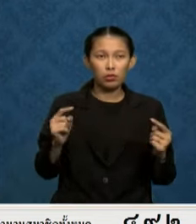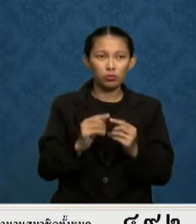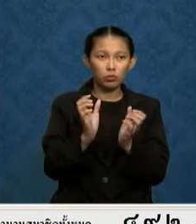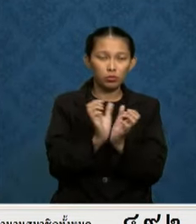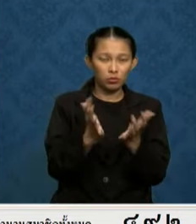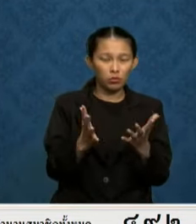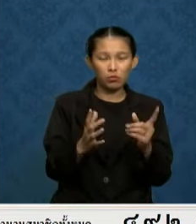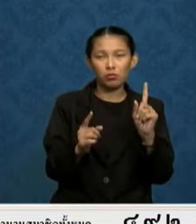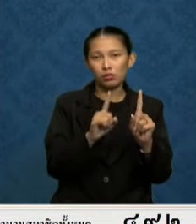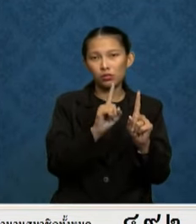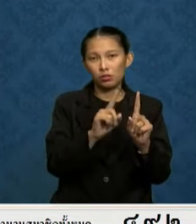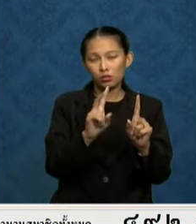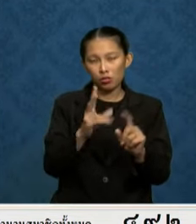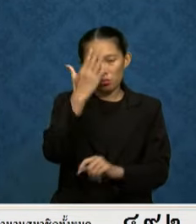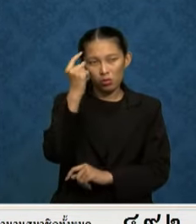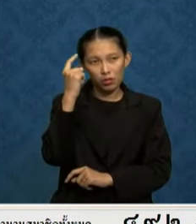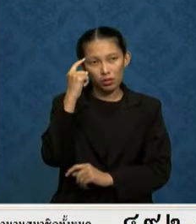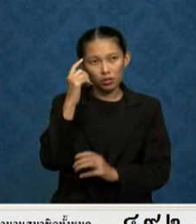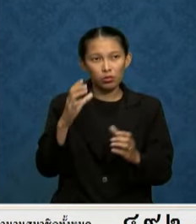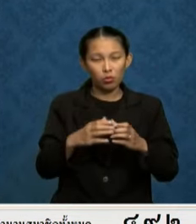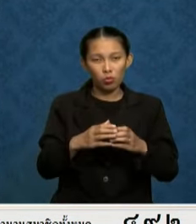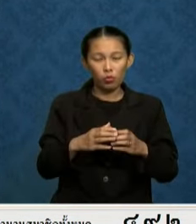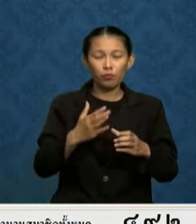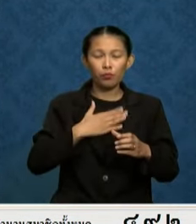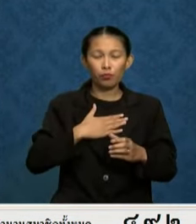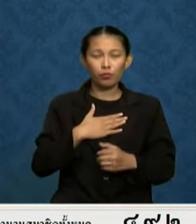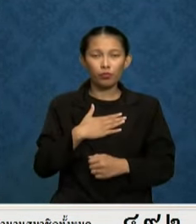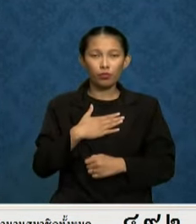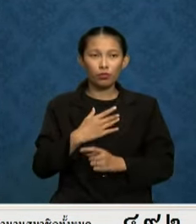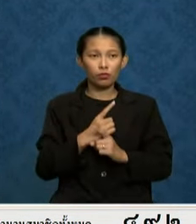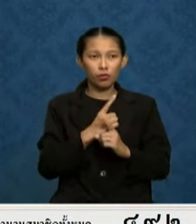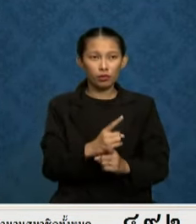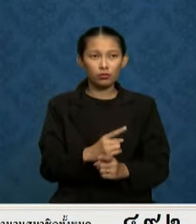112 เป็คามเหนของภัแลผมกยืนตความ